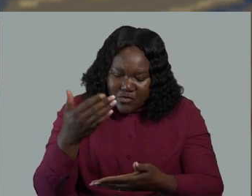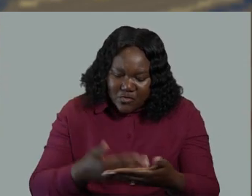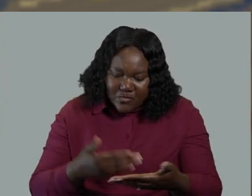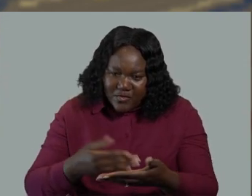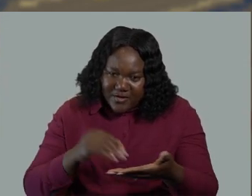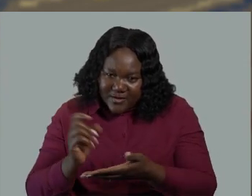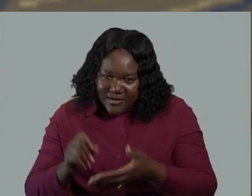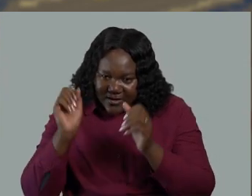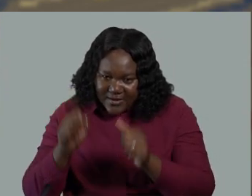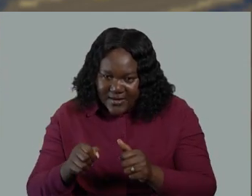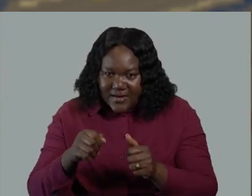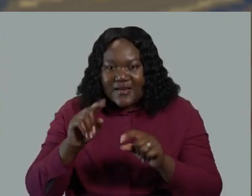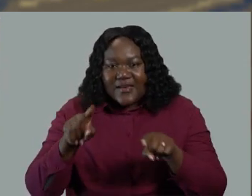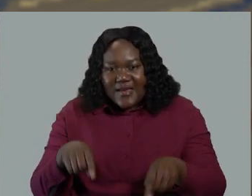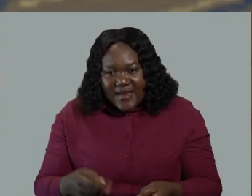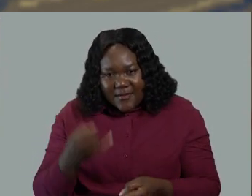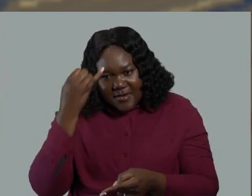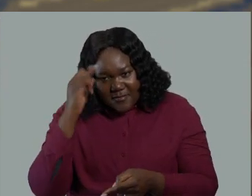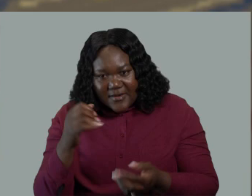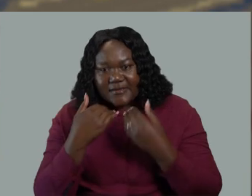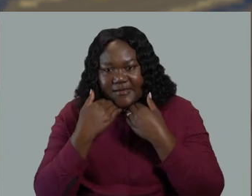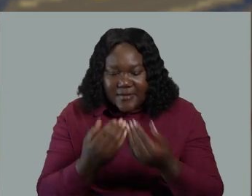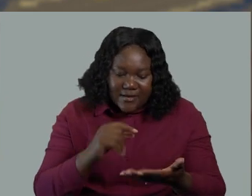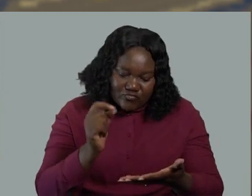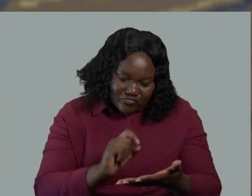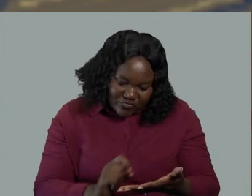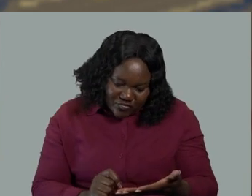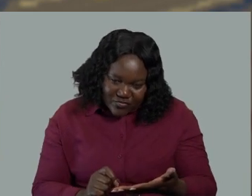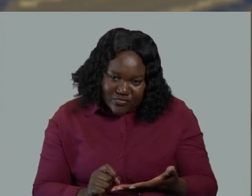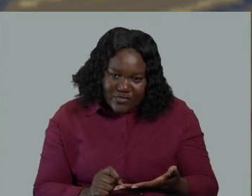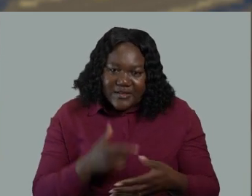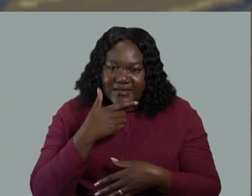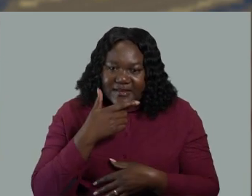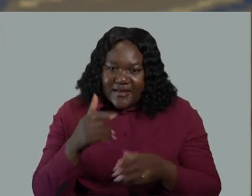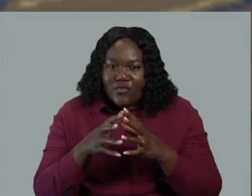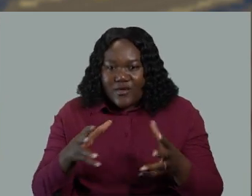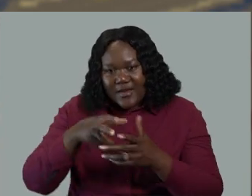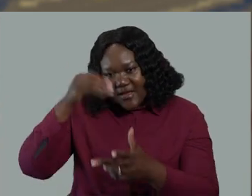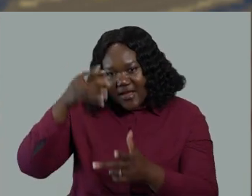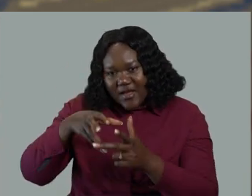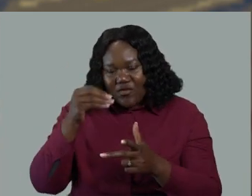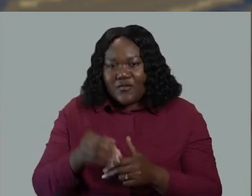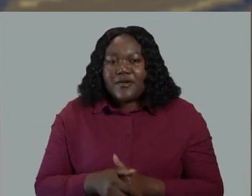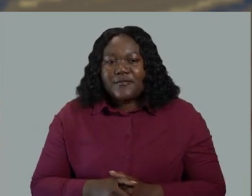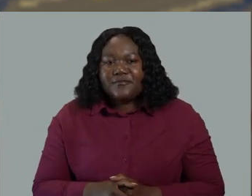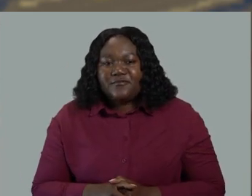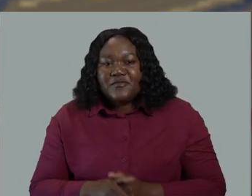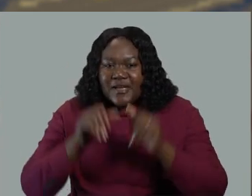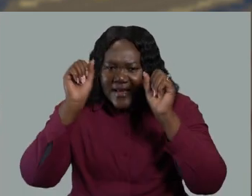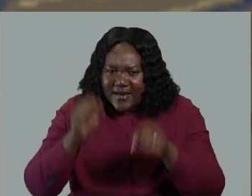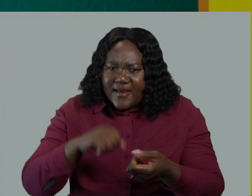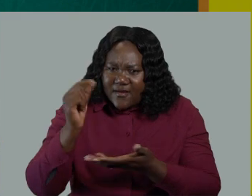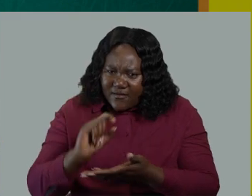uumbapila nuupena weni muvule okudhidhilika ishimanitsa motundi yetu yonena. Tangitangi alongwa sho tamu kapalakena